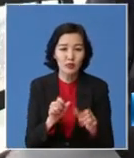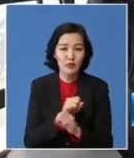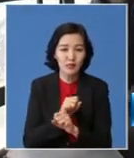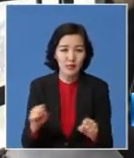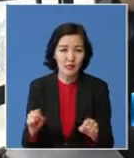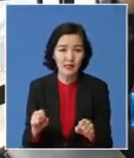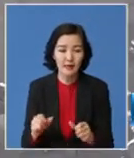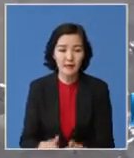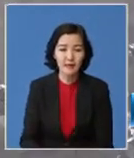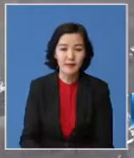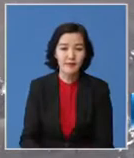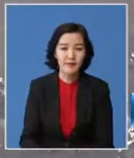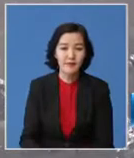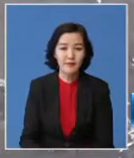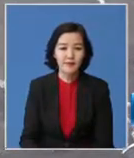спровоцировать обвал снега.